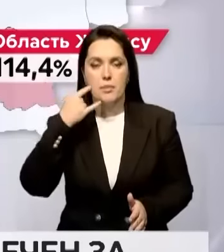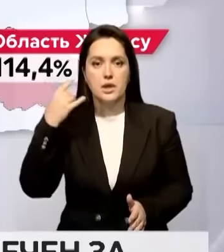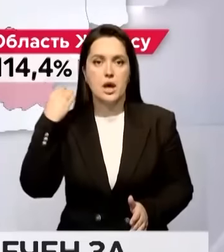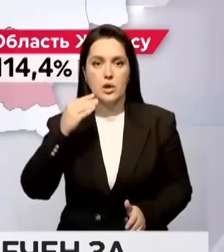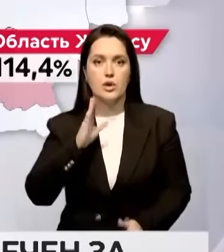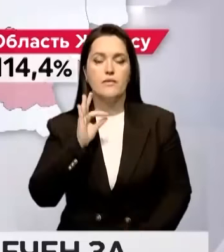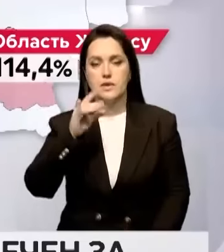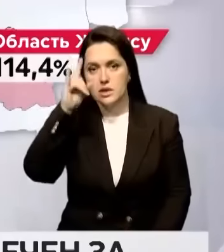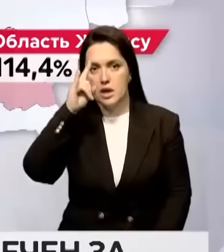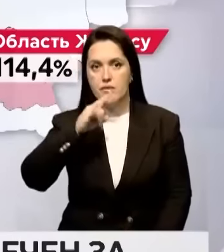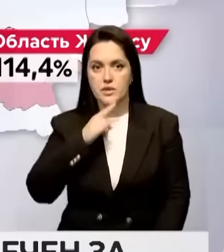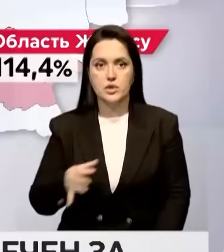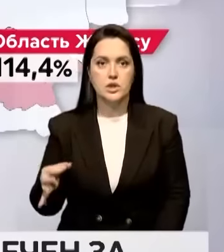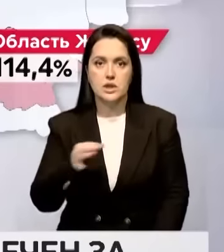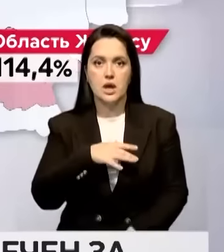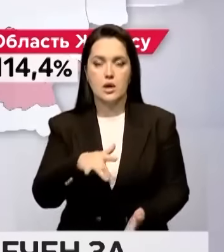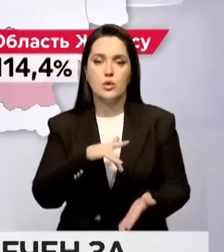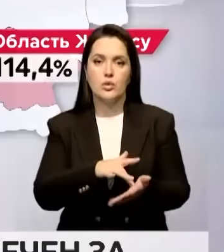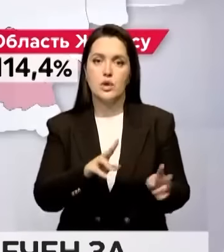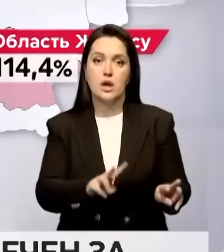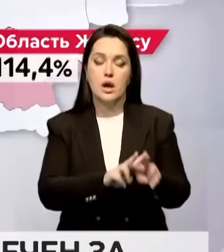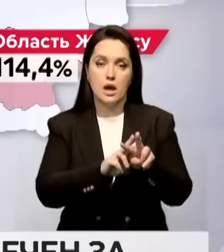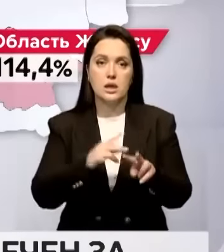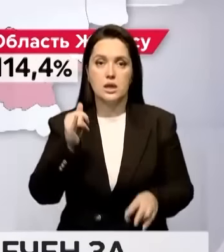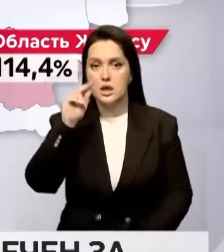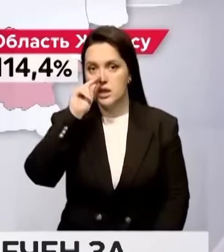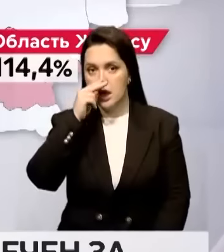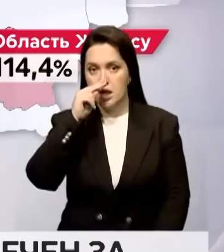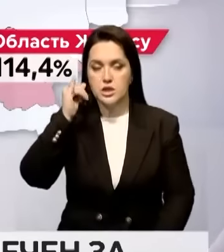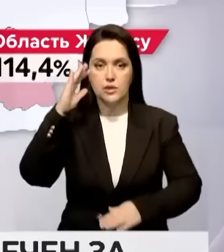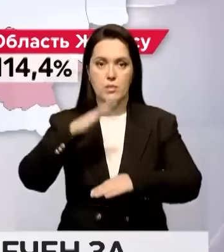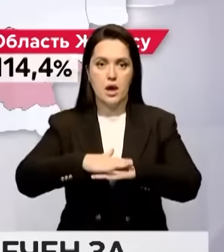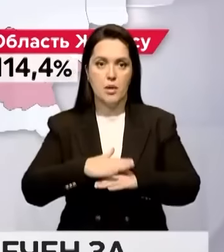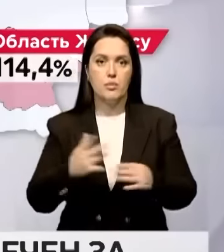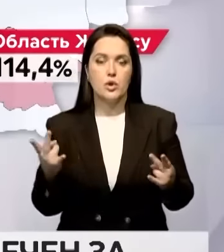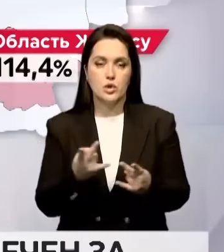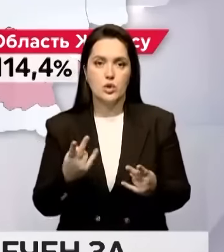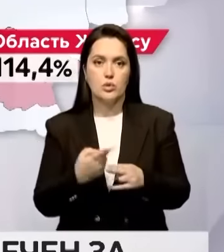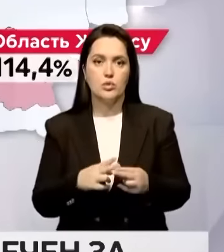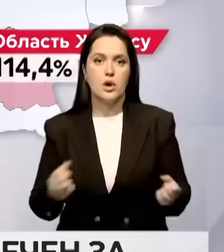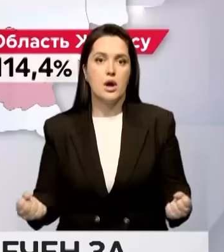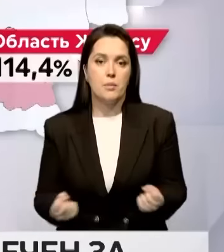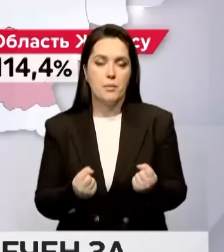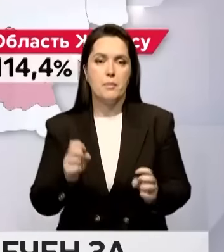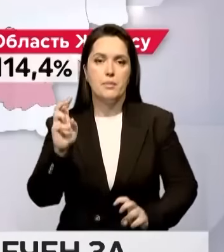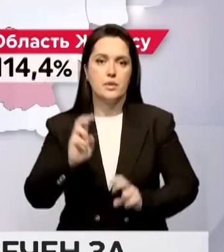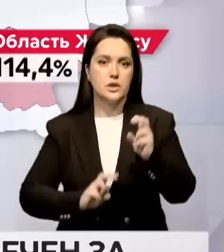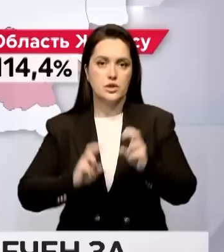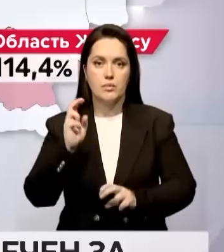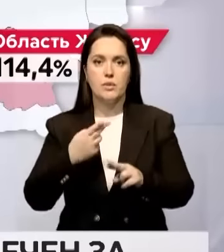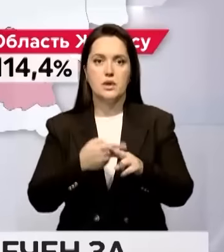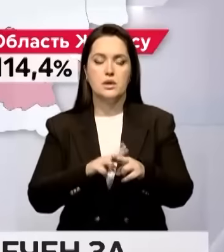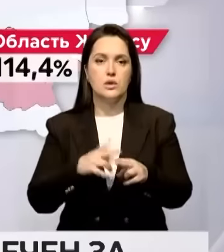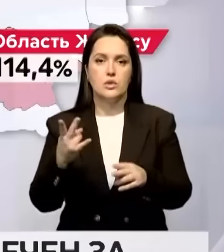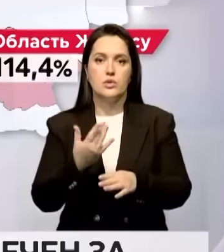Кызылординская, Павлодарская, Туркестанская, Восточно-Казахстанская области, города Астана и Шымкент. Акимам следует поддержать